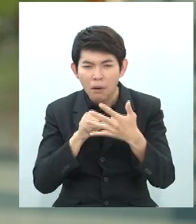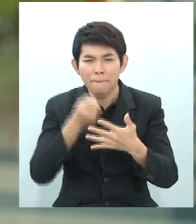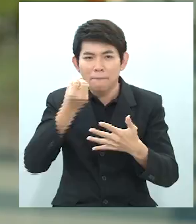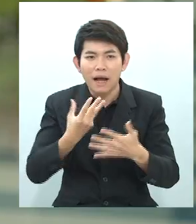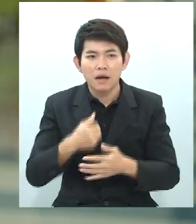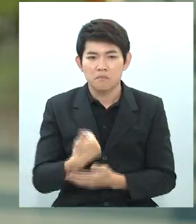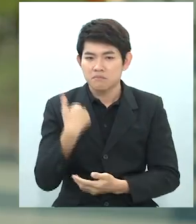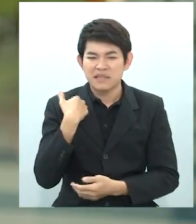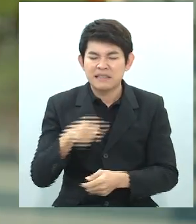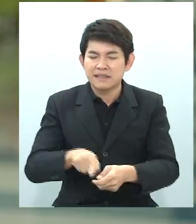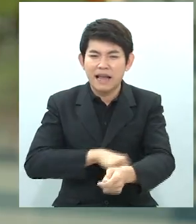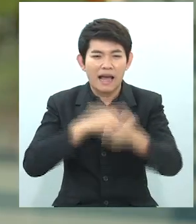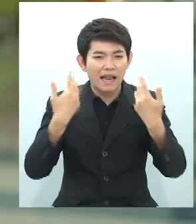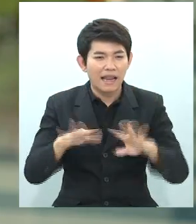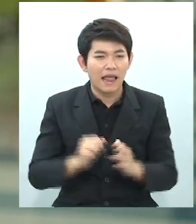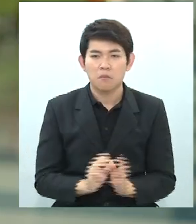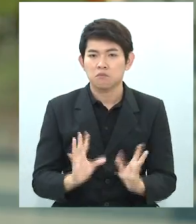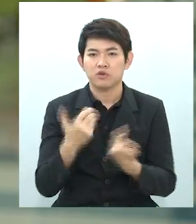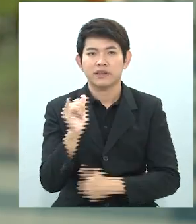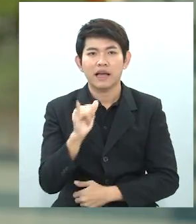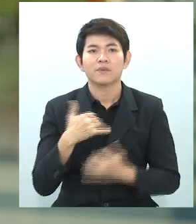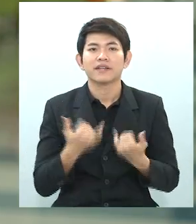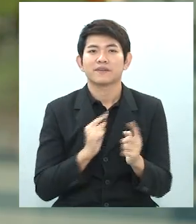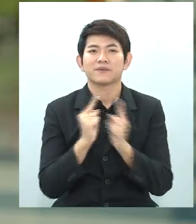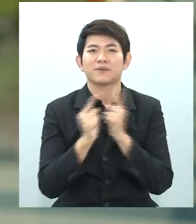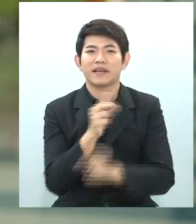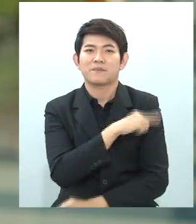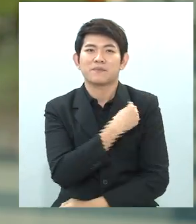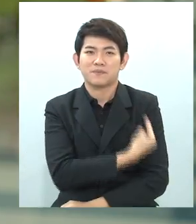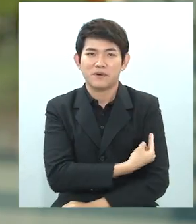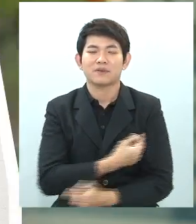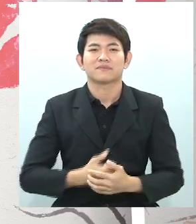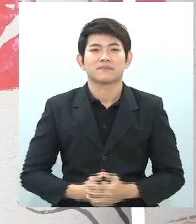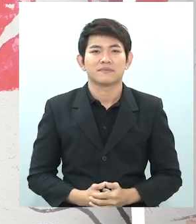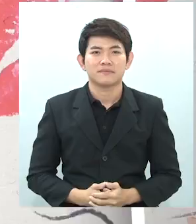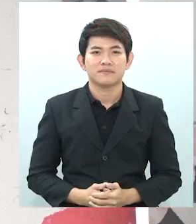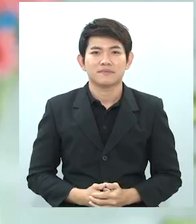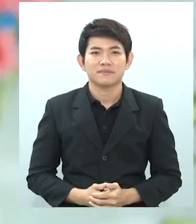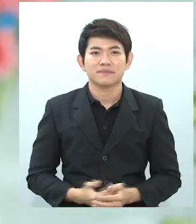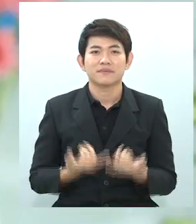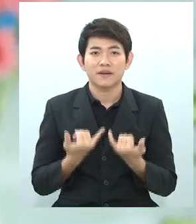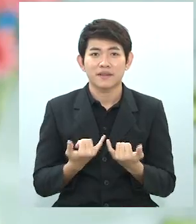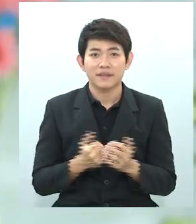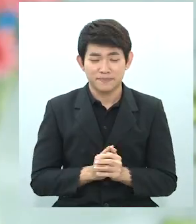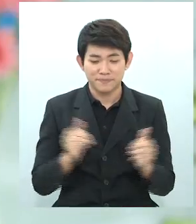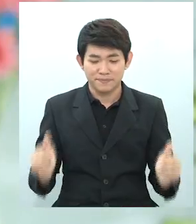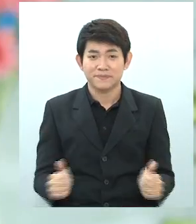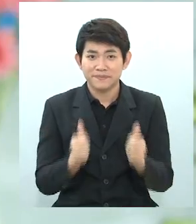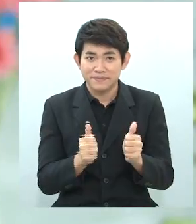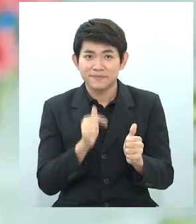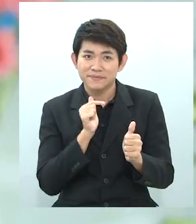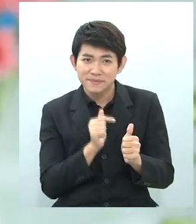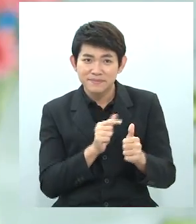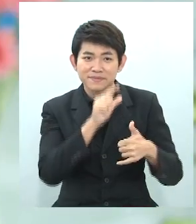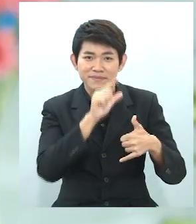ป็นกันมาเรื้อรังไม่หายสักทีวันนี้เราก็เลยจะมาปรึกษาคุณหมอเรื่องสิวกันค่ะและตอนนี้นะคะสวยศาสตร์ของเราก็อยู่กับ